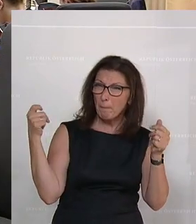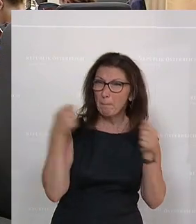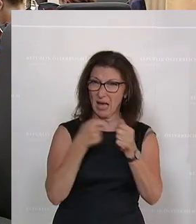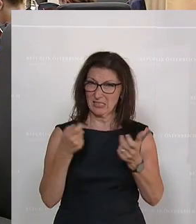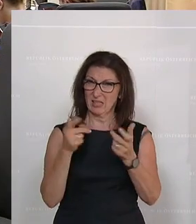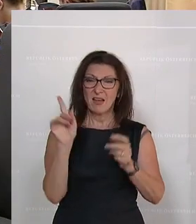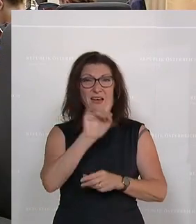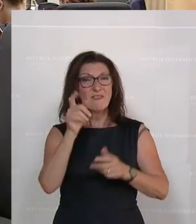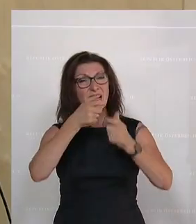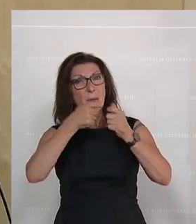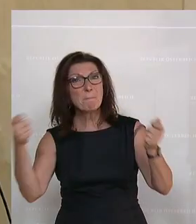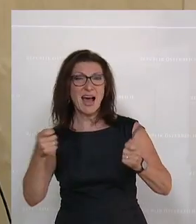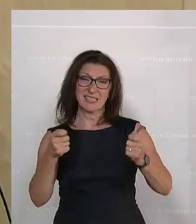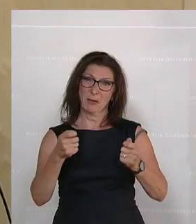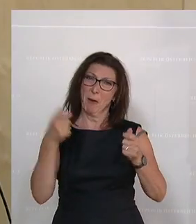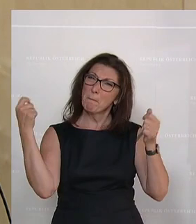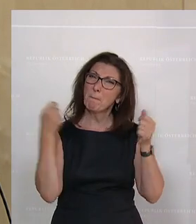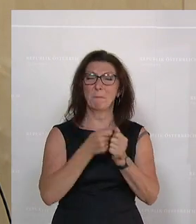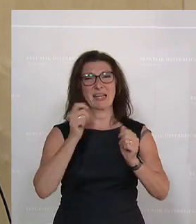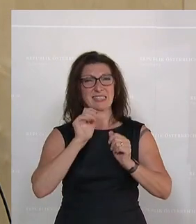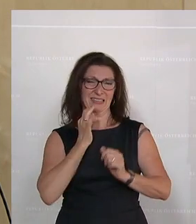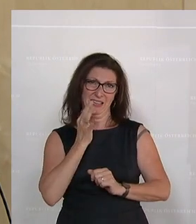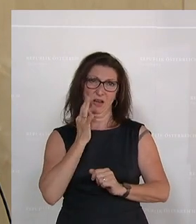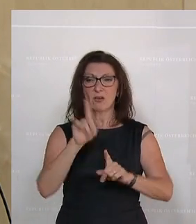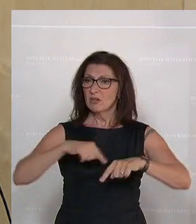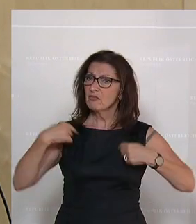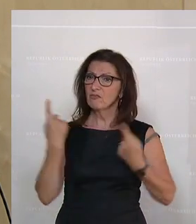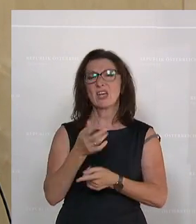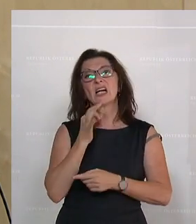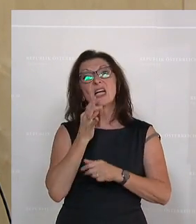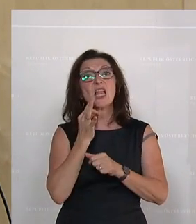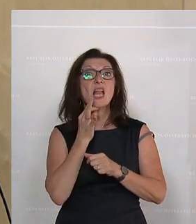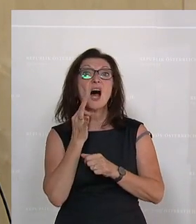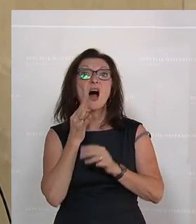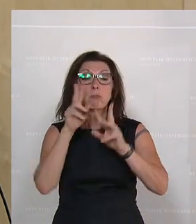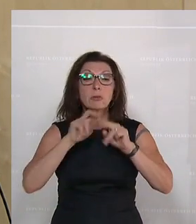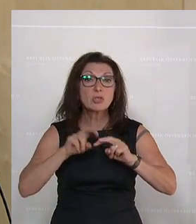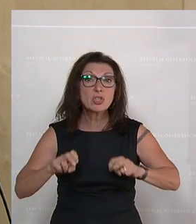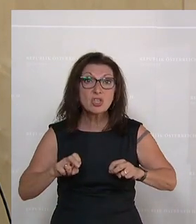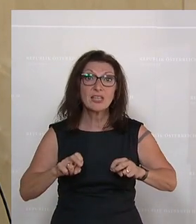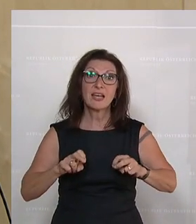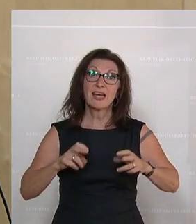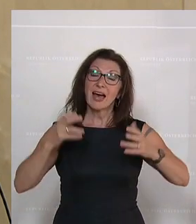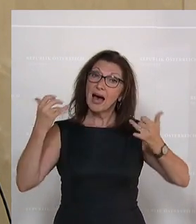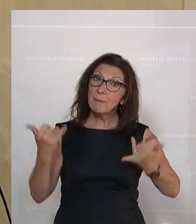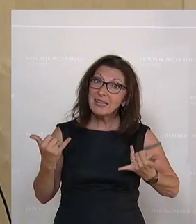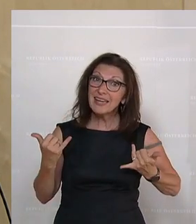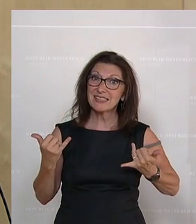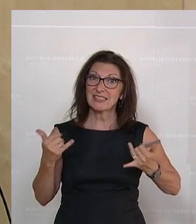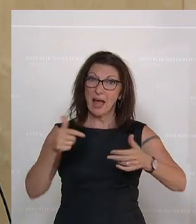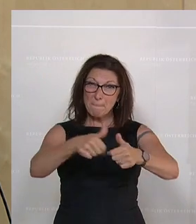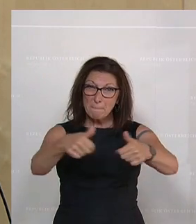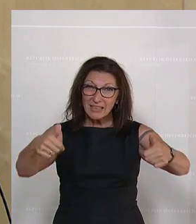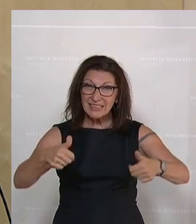funktioniert wir haben uns das wirklich ganz genau angesehen aber ob man deswegen geschlossen gegen ein paket